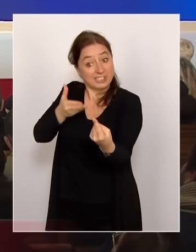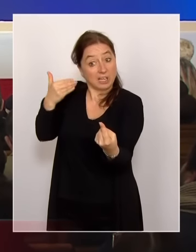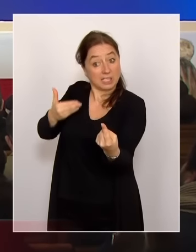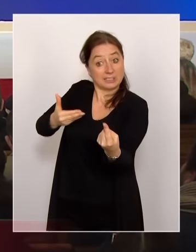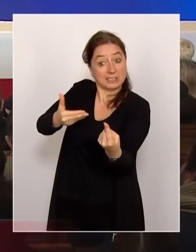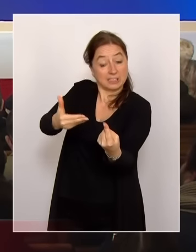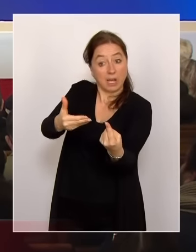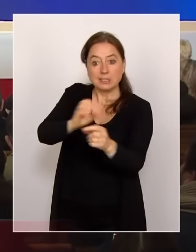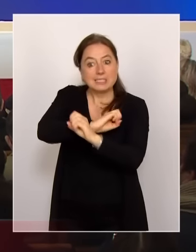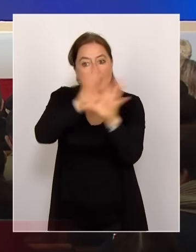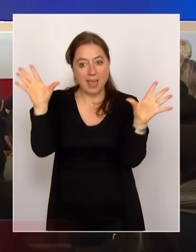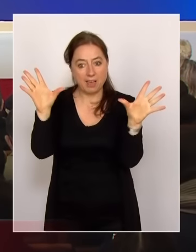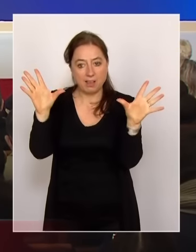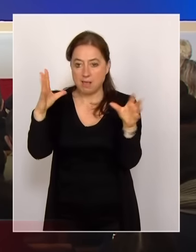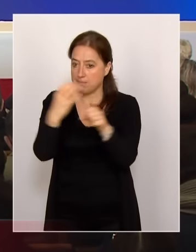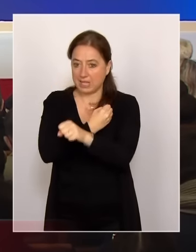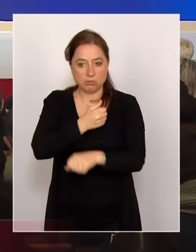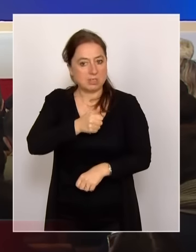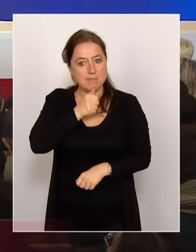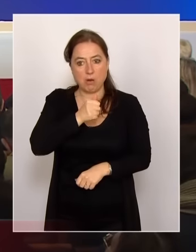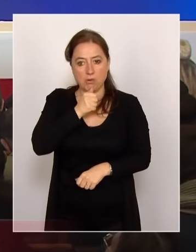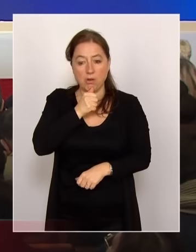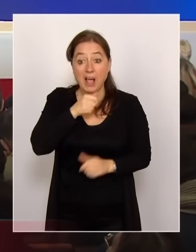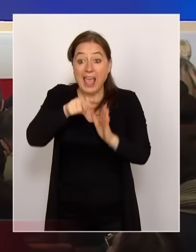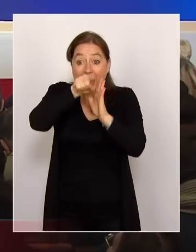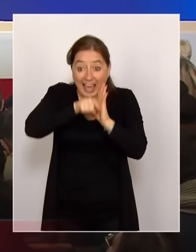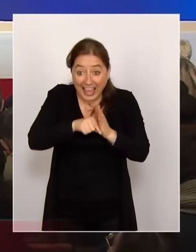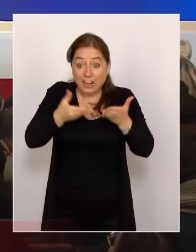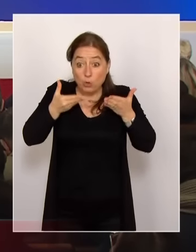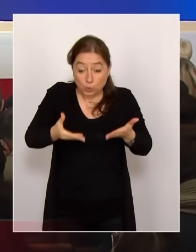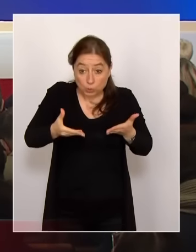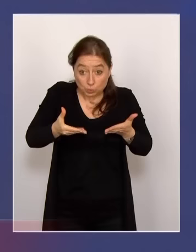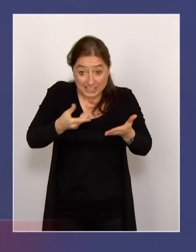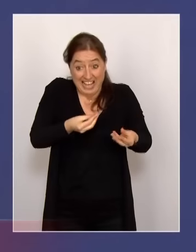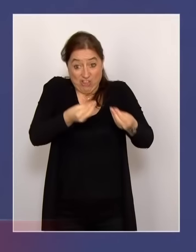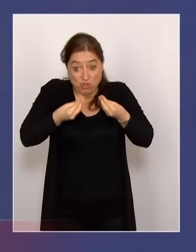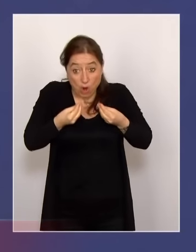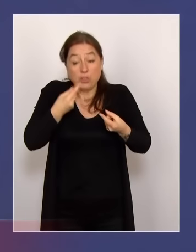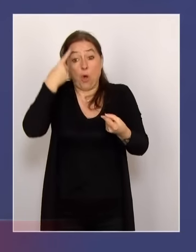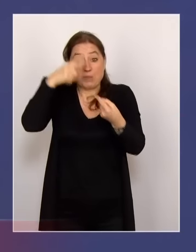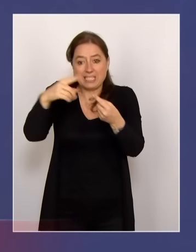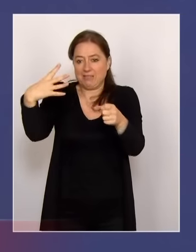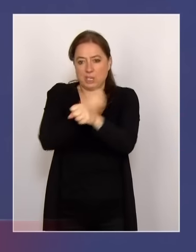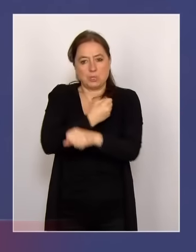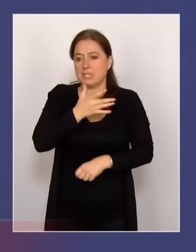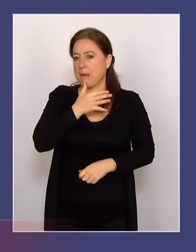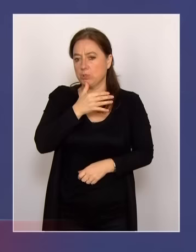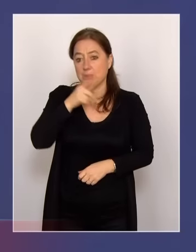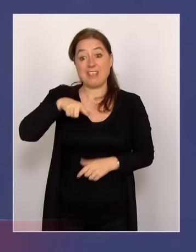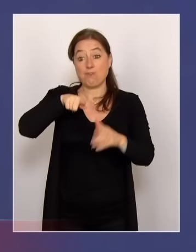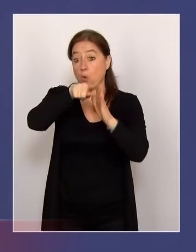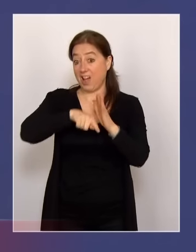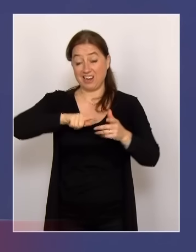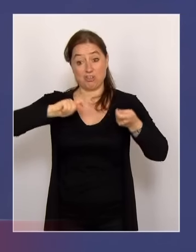pouvons pas les tenir avec nos règles actuelles. Nous n'y sommes pas. Nous n'y sommes pas parce que nous sommes